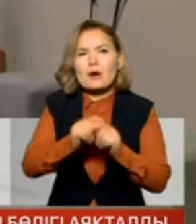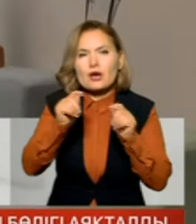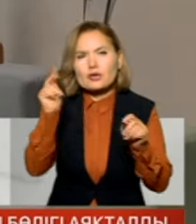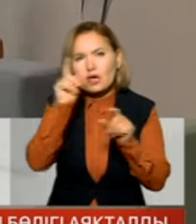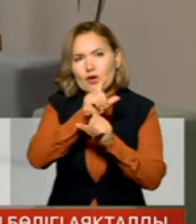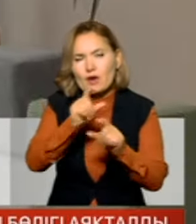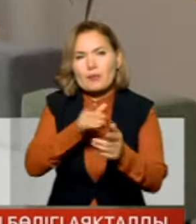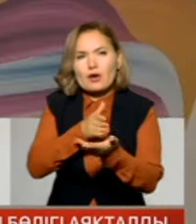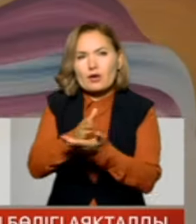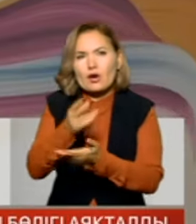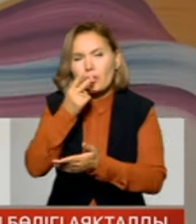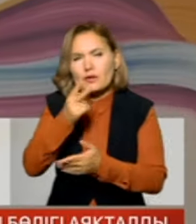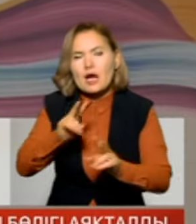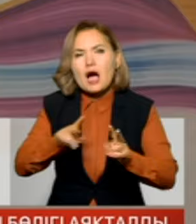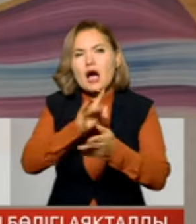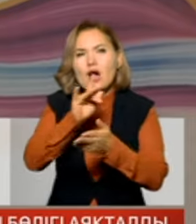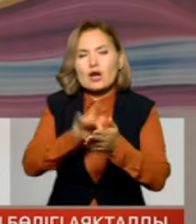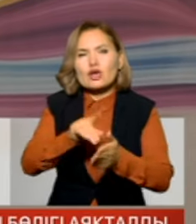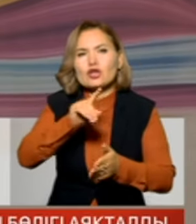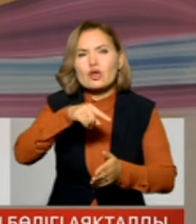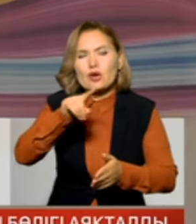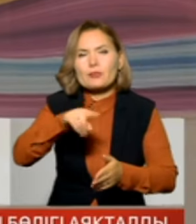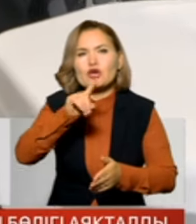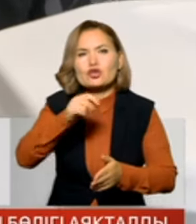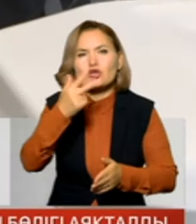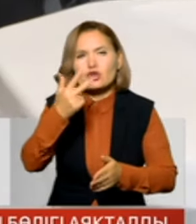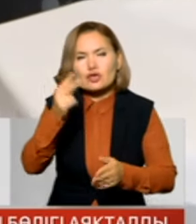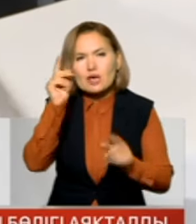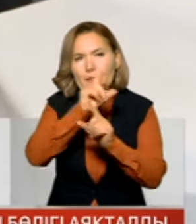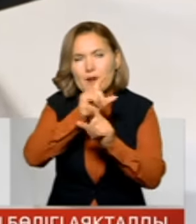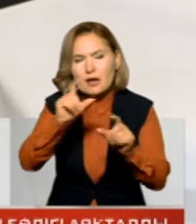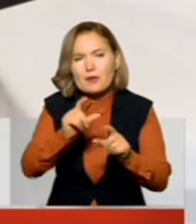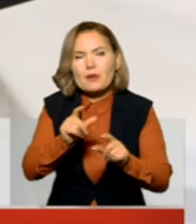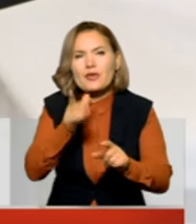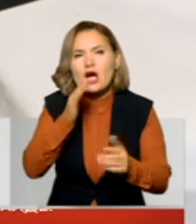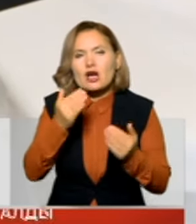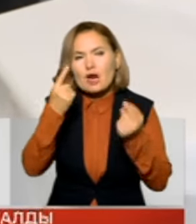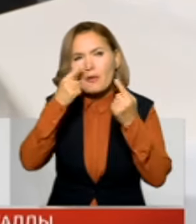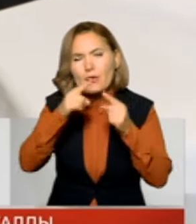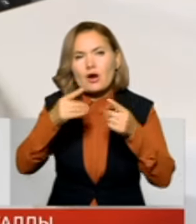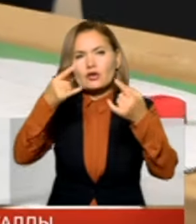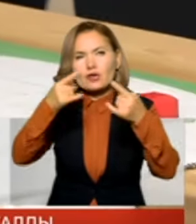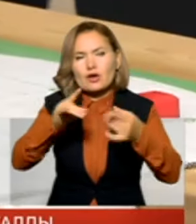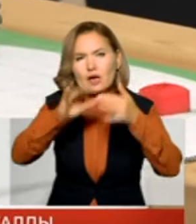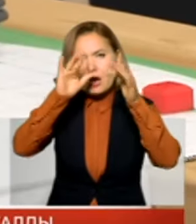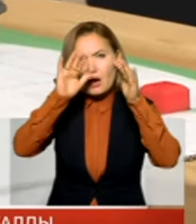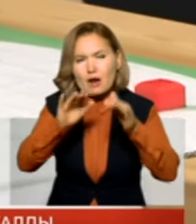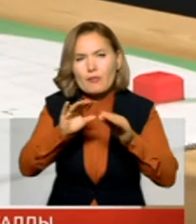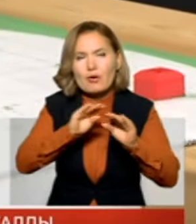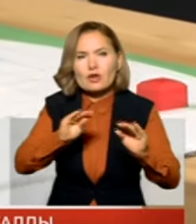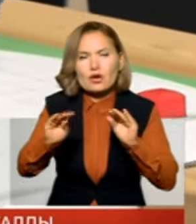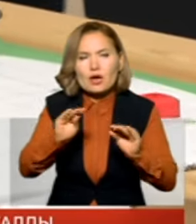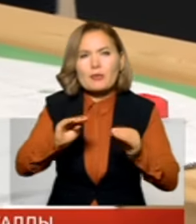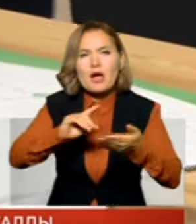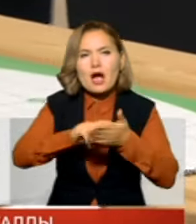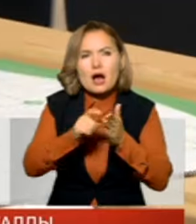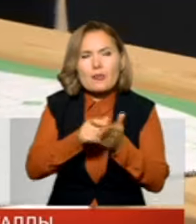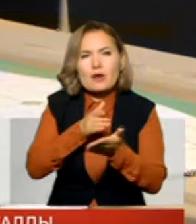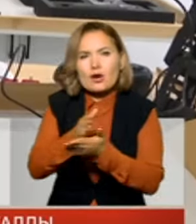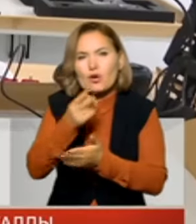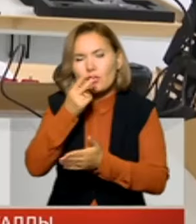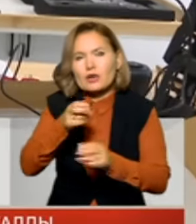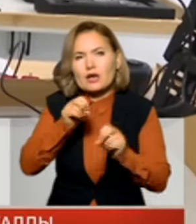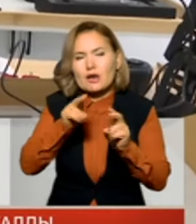білім ошақтарына барды. Астанадағы нөмірі 103-ші мектепке барып, заманауи құрылғылармен жабдықталған оқу кабинеттерін аралап көрді. Білім